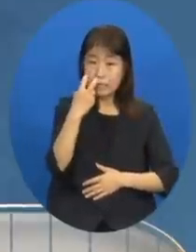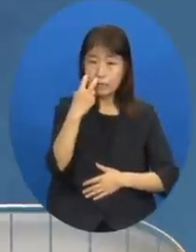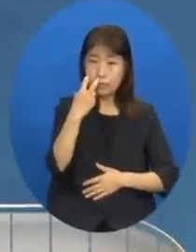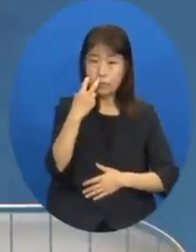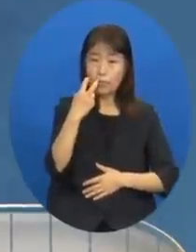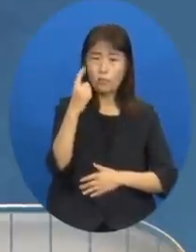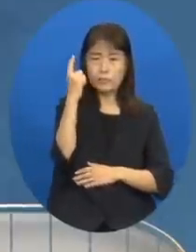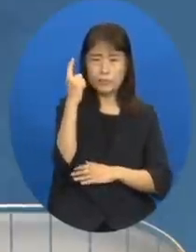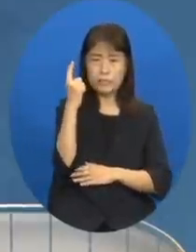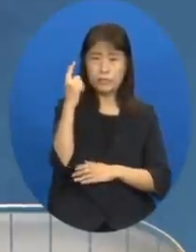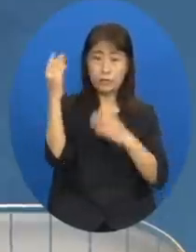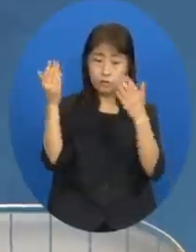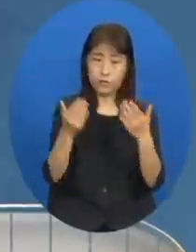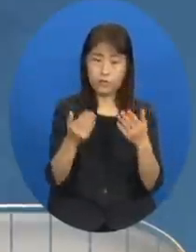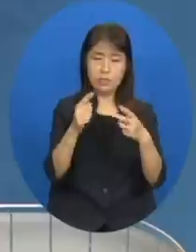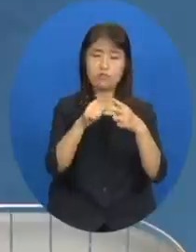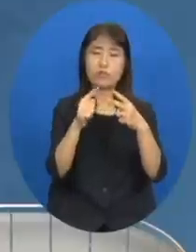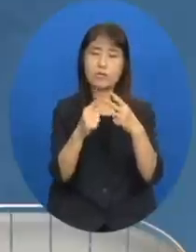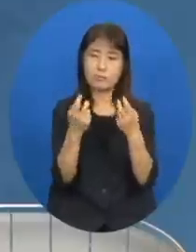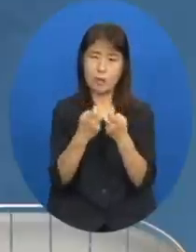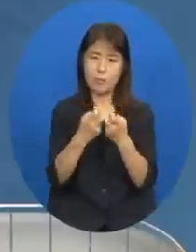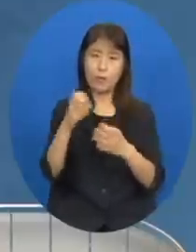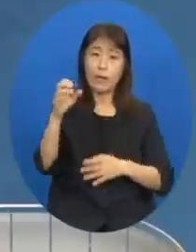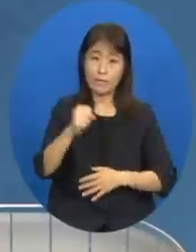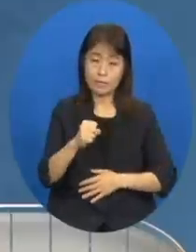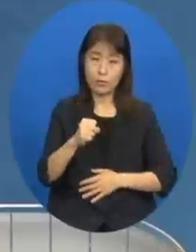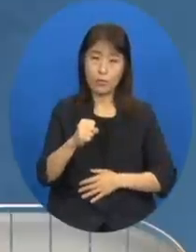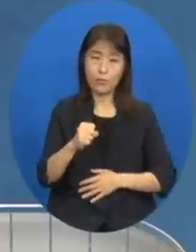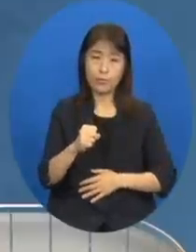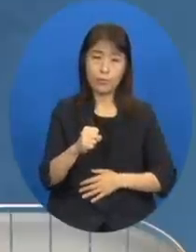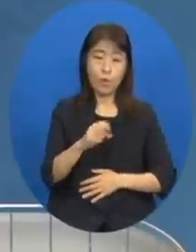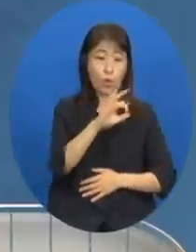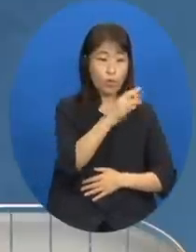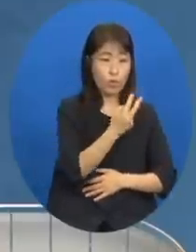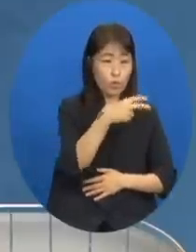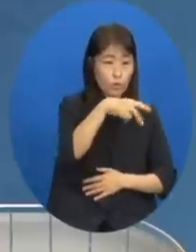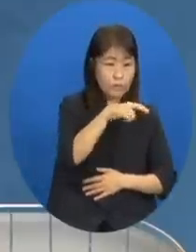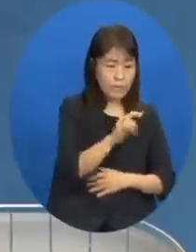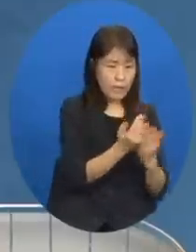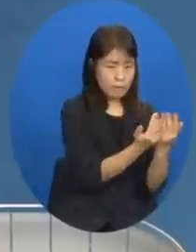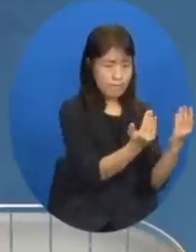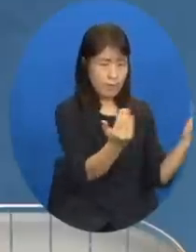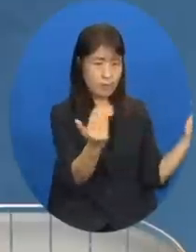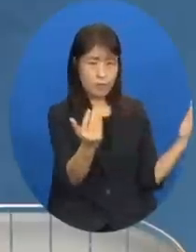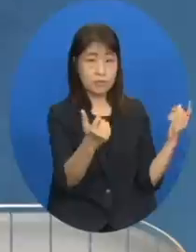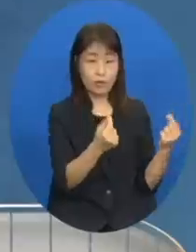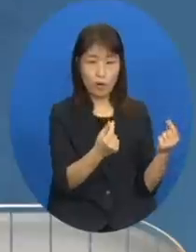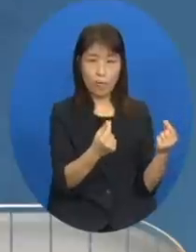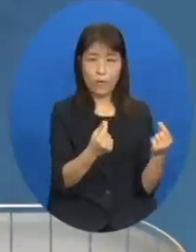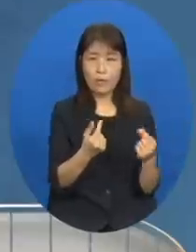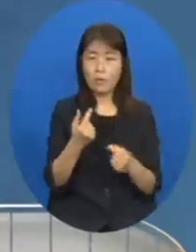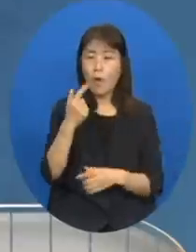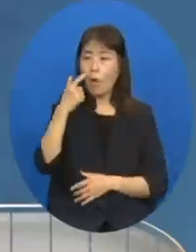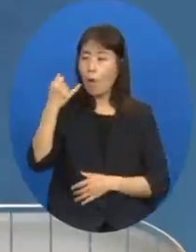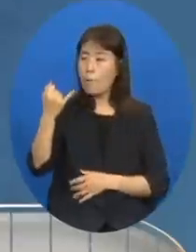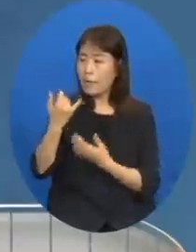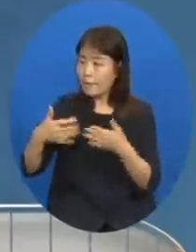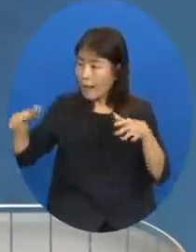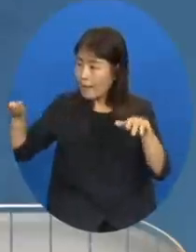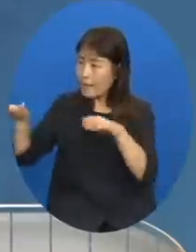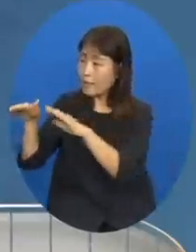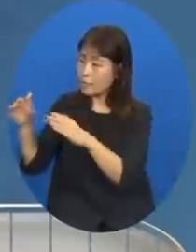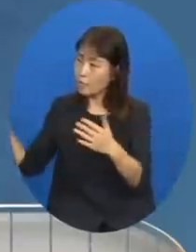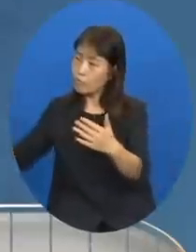가지로 우리를 보호하신다는 거예요 요새처럼 우리를 지켜주고 엄히 날개 아래 품어주는 것처럼